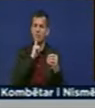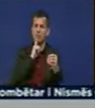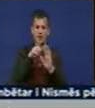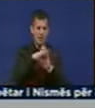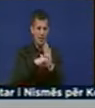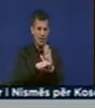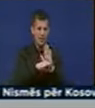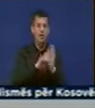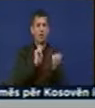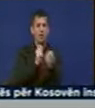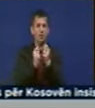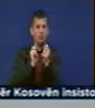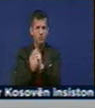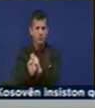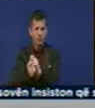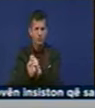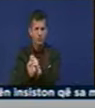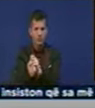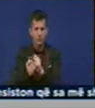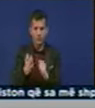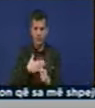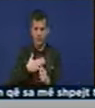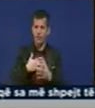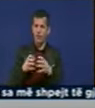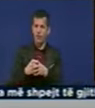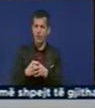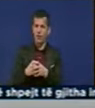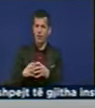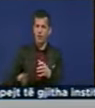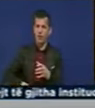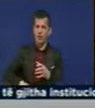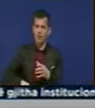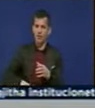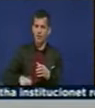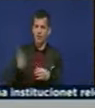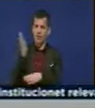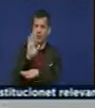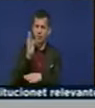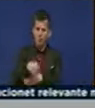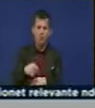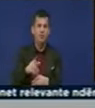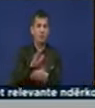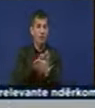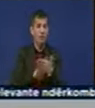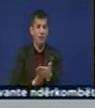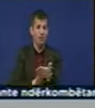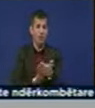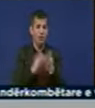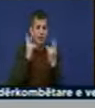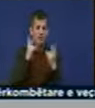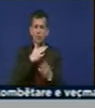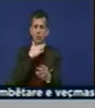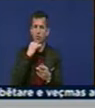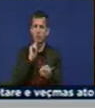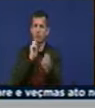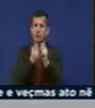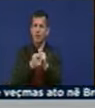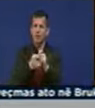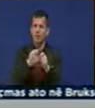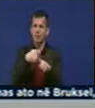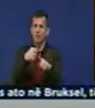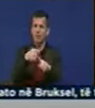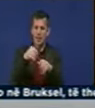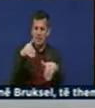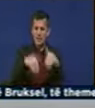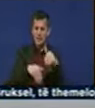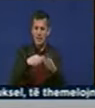që kemi ndërmarr si Aliancë e Grave Deputete. Është një nismë shumë e rëndësishme për përmirësimin e kodit zgjedhor, i